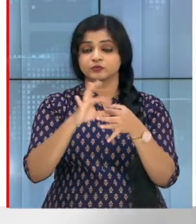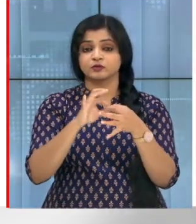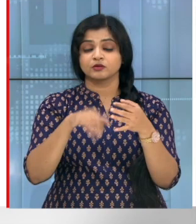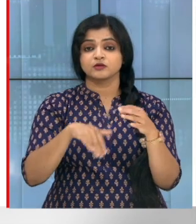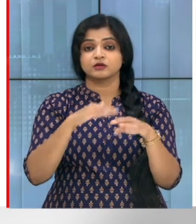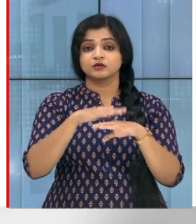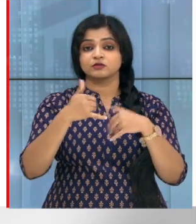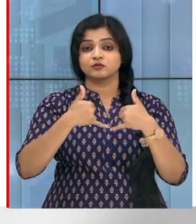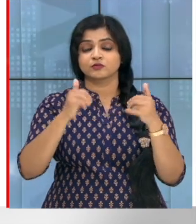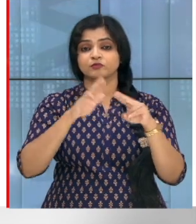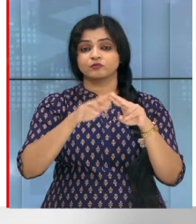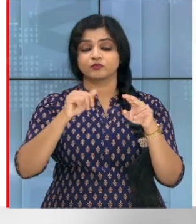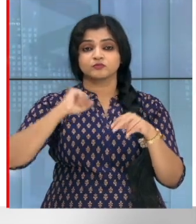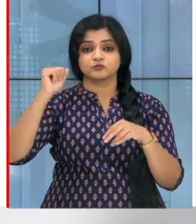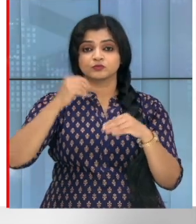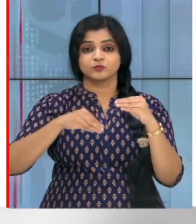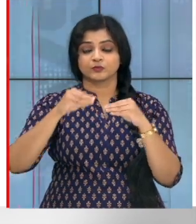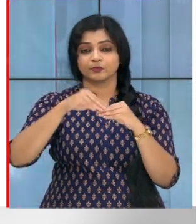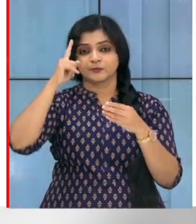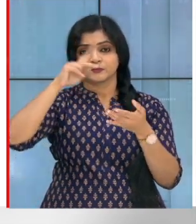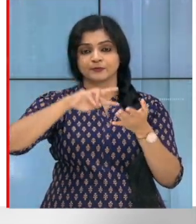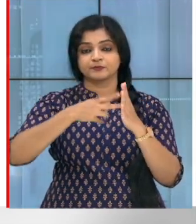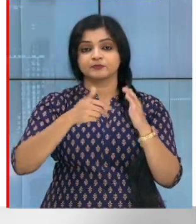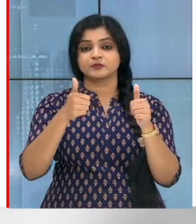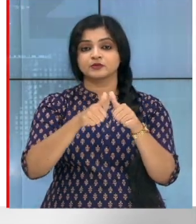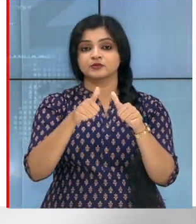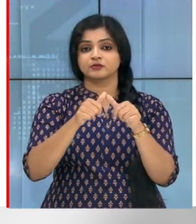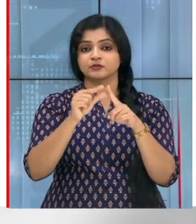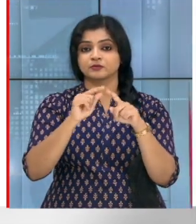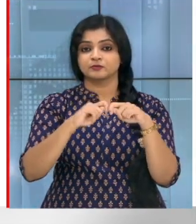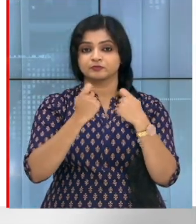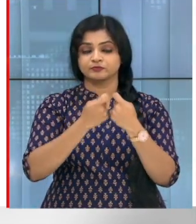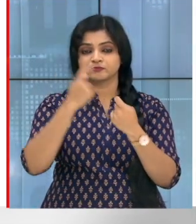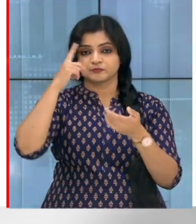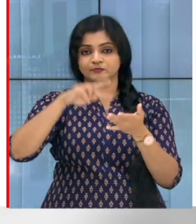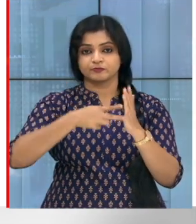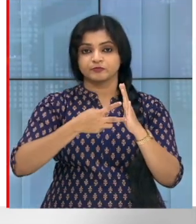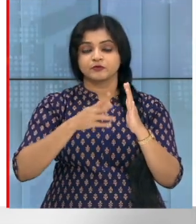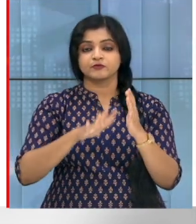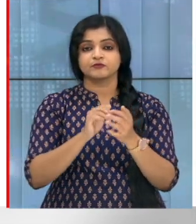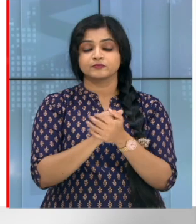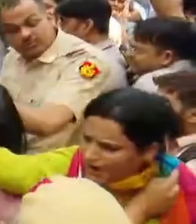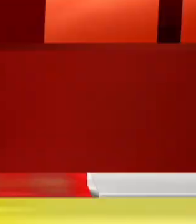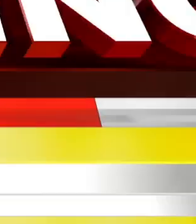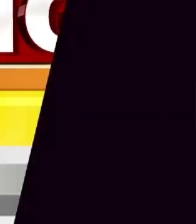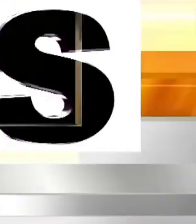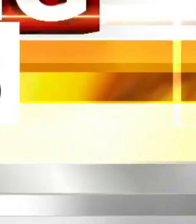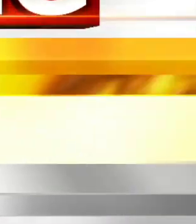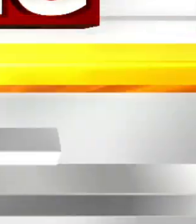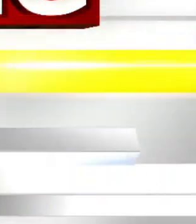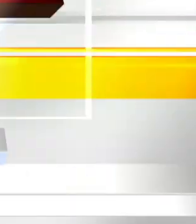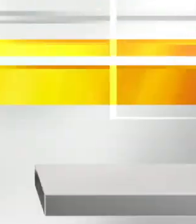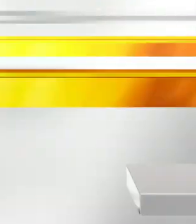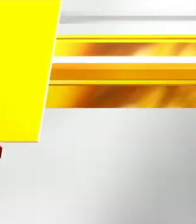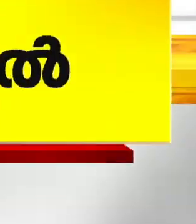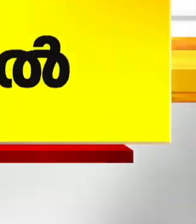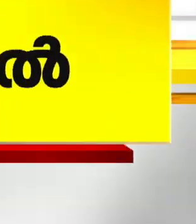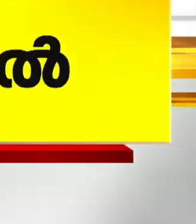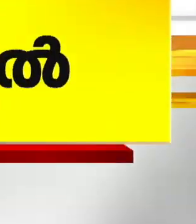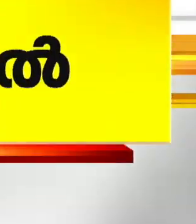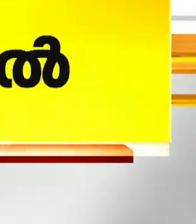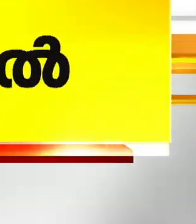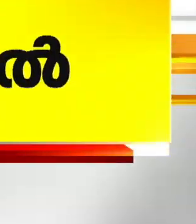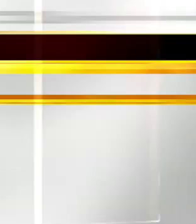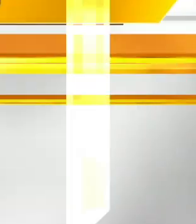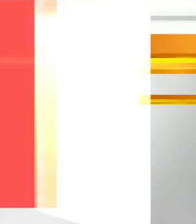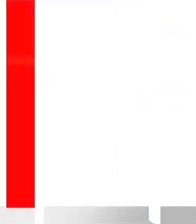രാജ്യവ്യാപക പ്രതിഷേധങ്ങളാണ് ആം ആദ്മി പാർട്ടി നടത്തിയത്. പ്രത്യേകിച്ചും BJP ആസ്ഥാനത്തേക്ക് ആം ആദ്മി പാർട്ടി നടത്തിയ പ്രതിഷേധം വലിയ കയ്യാങ്കളിയിലേക്ക്